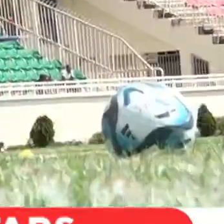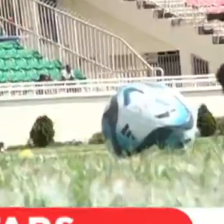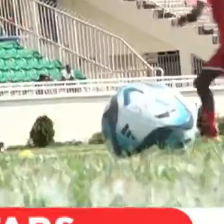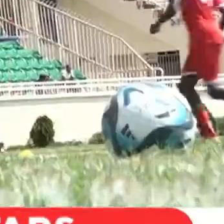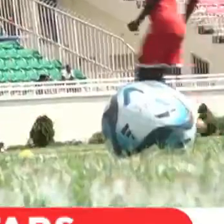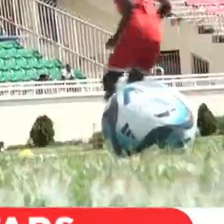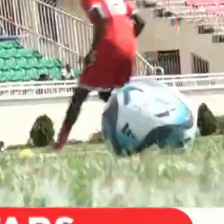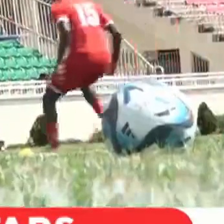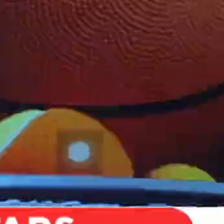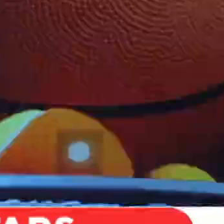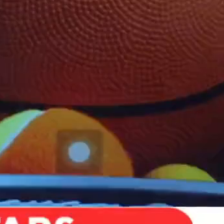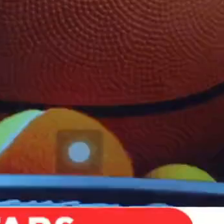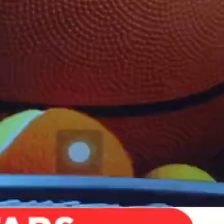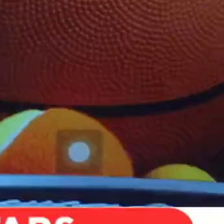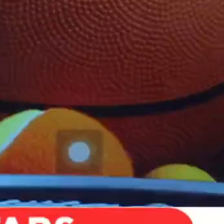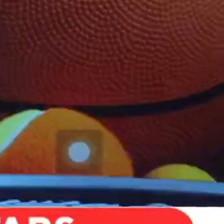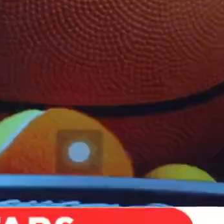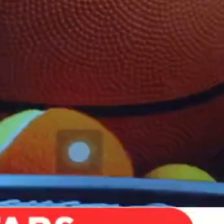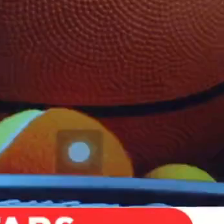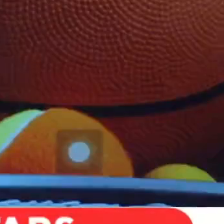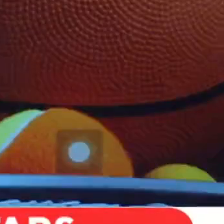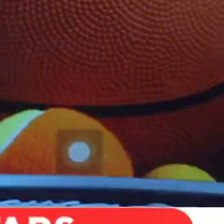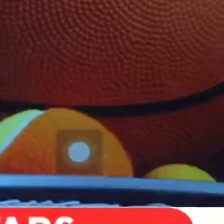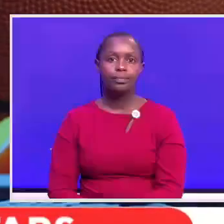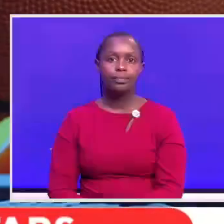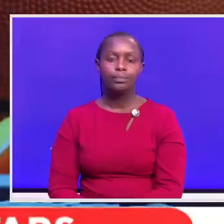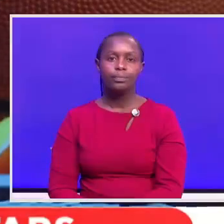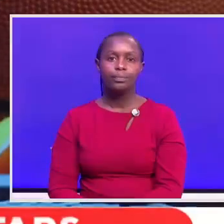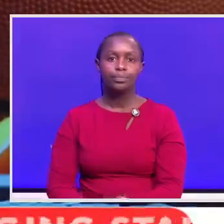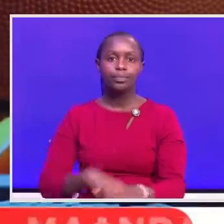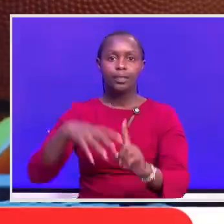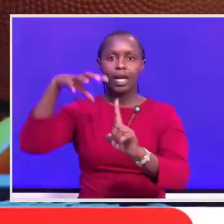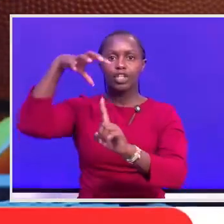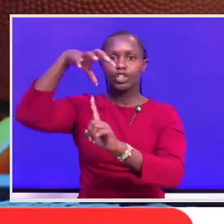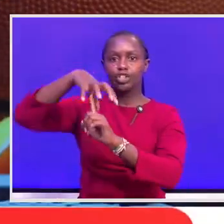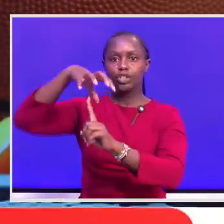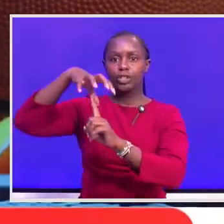Na mabingwa watetezi Italia watamenyana na